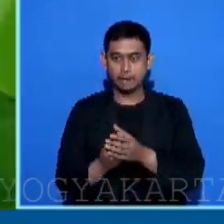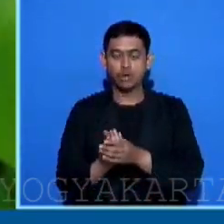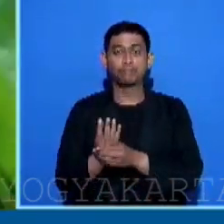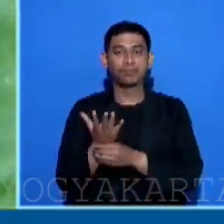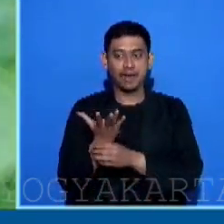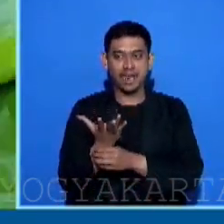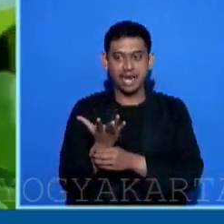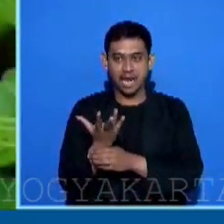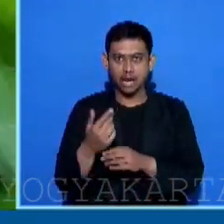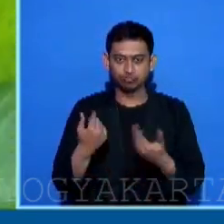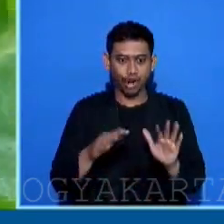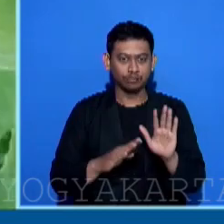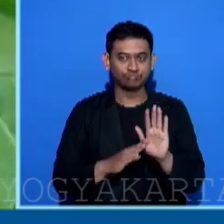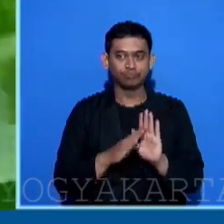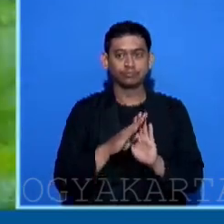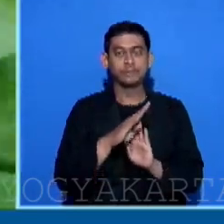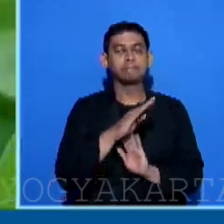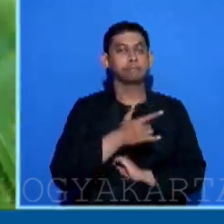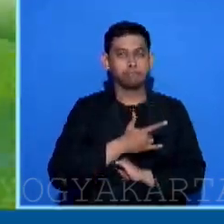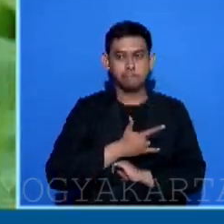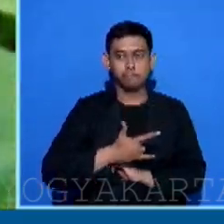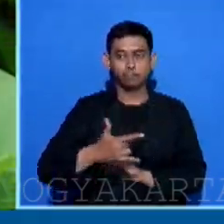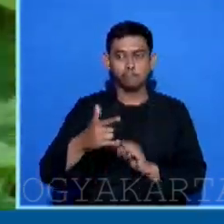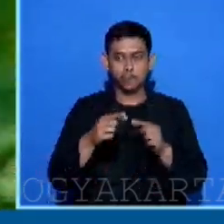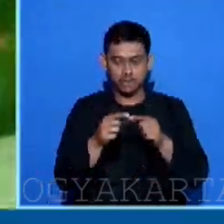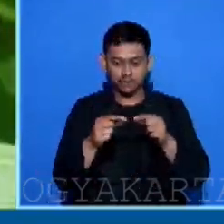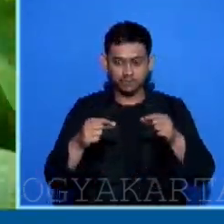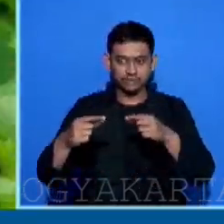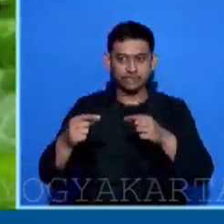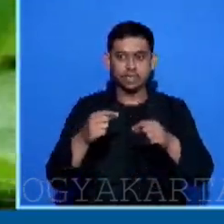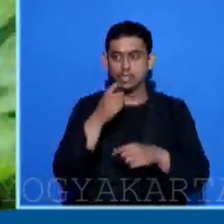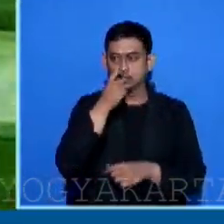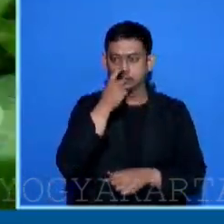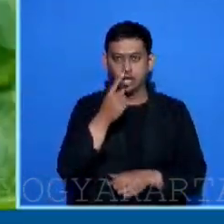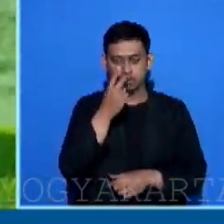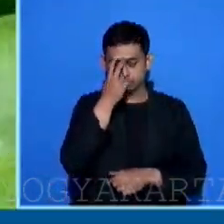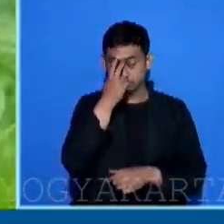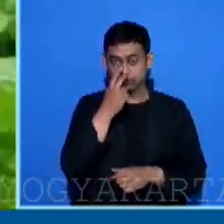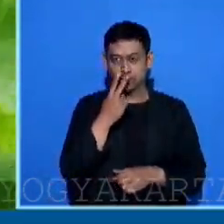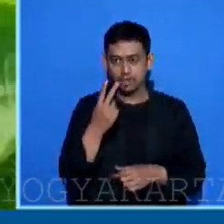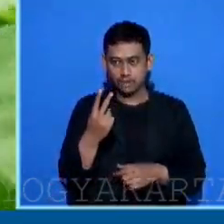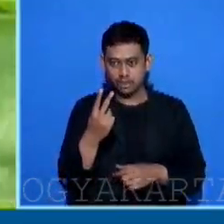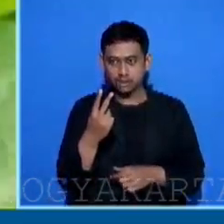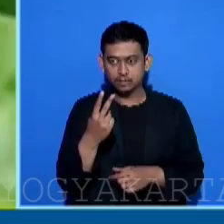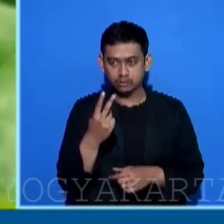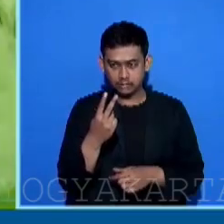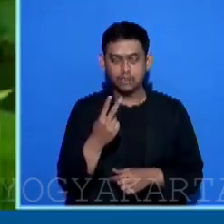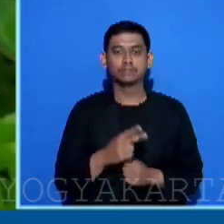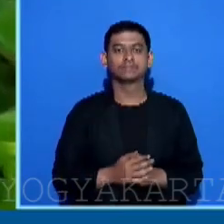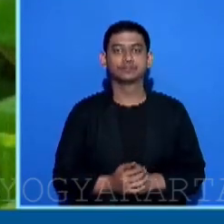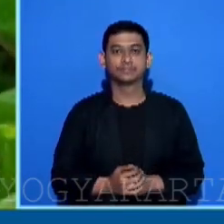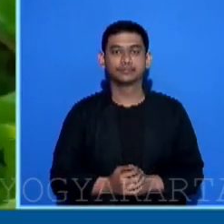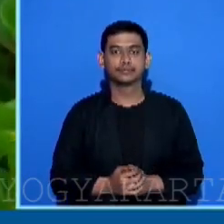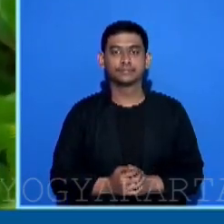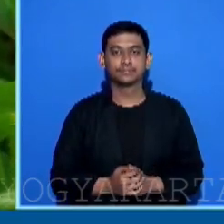kapetang Ajeg perangan ronipun Ugi nggadahi werni Ijem ingkang seger Lan pangipun mboten atos setunggaling pepalang ingkang